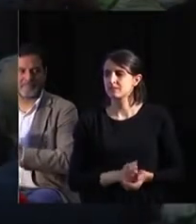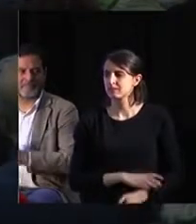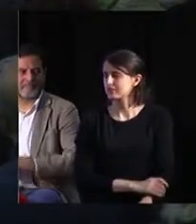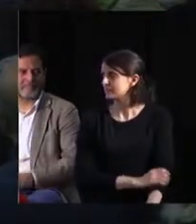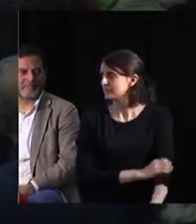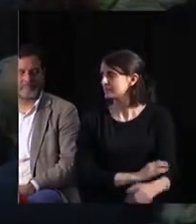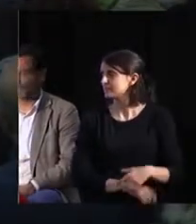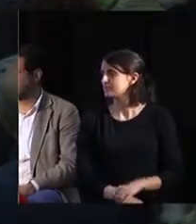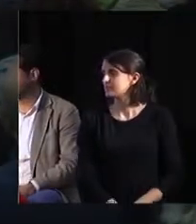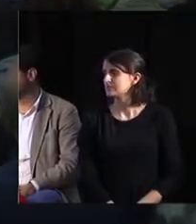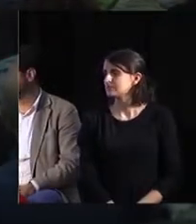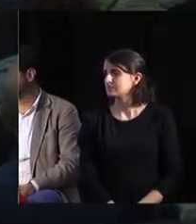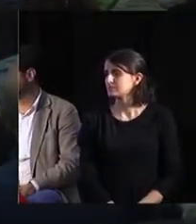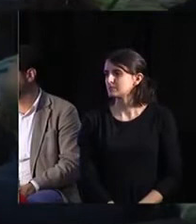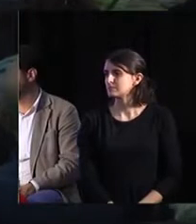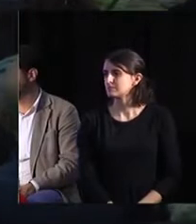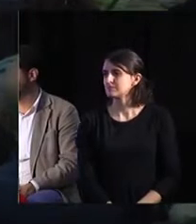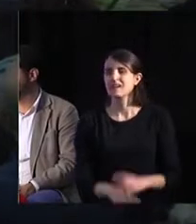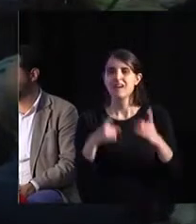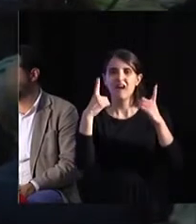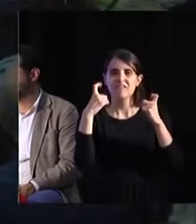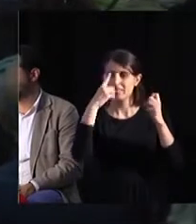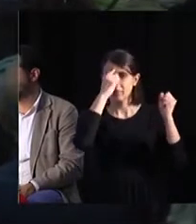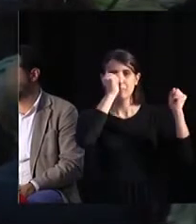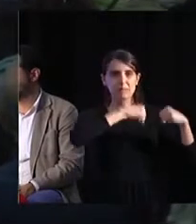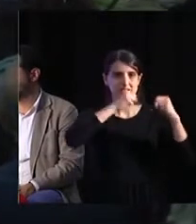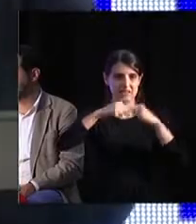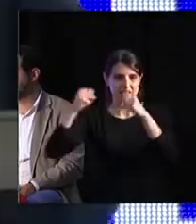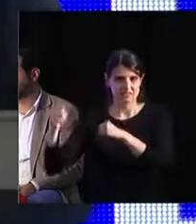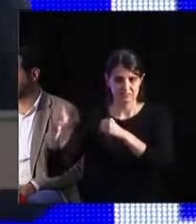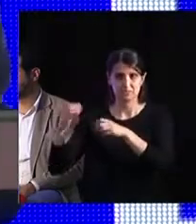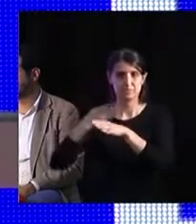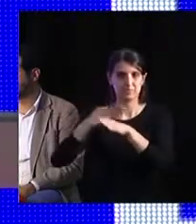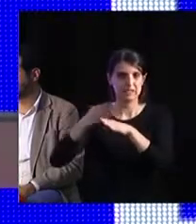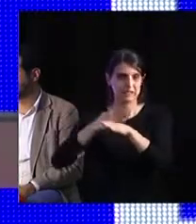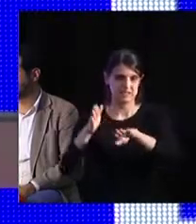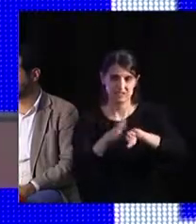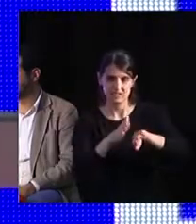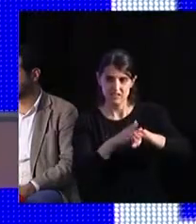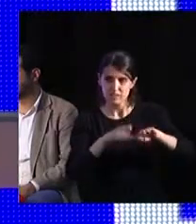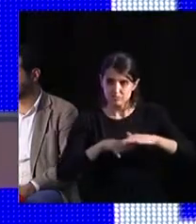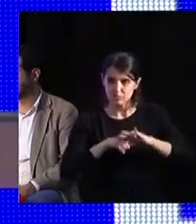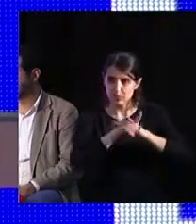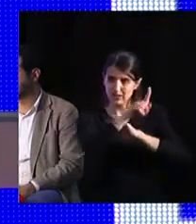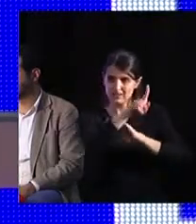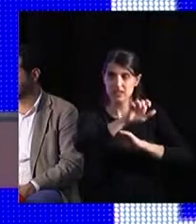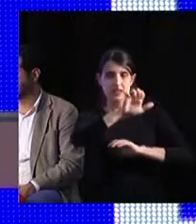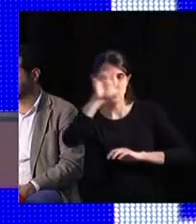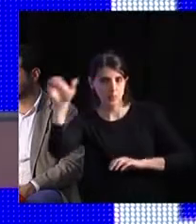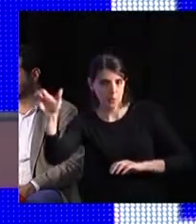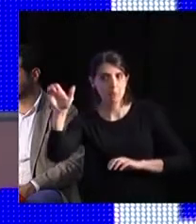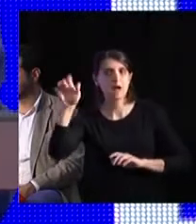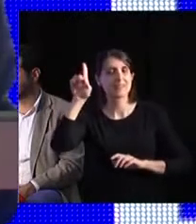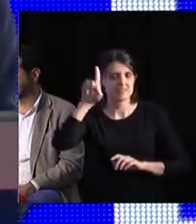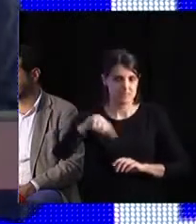Creiem que fan falta aliances àmplies amb les forces de progrés d'Europa, però també de la resta